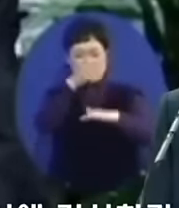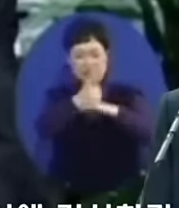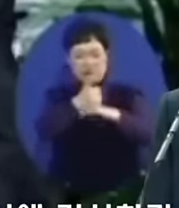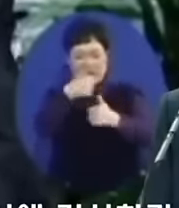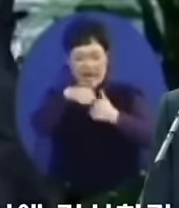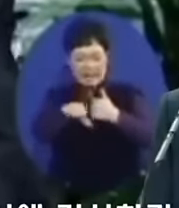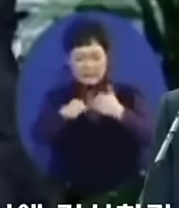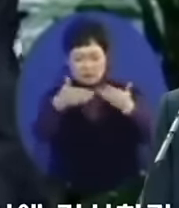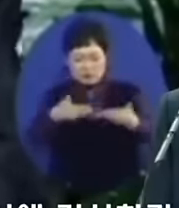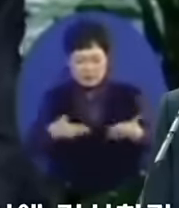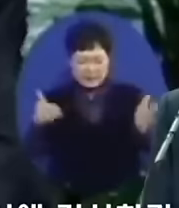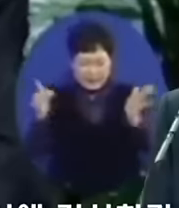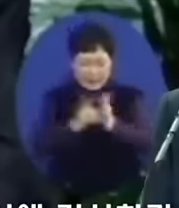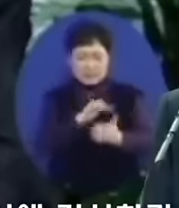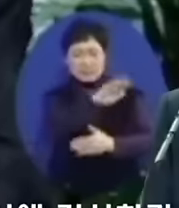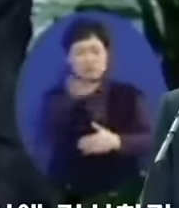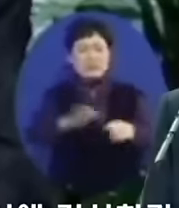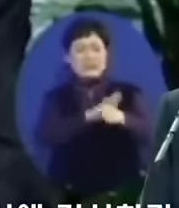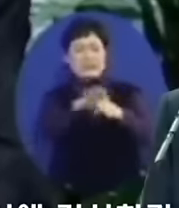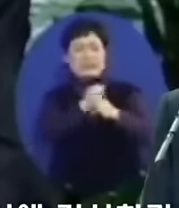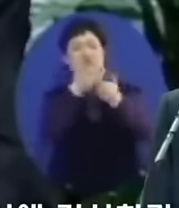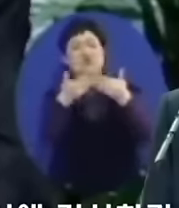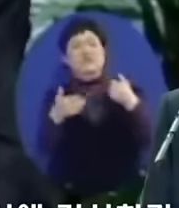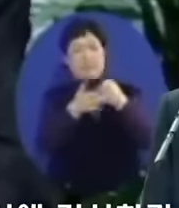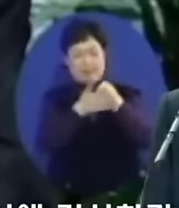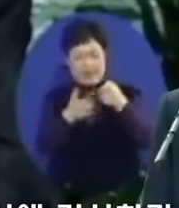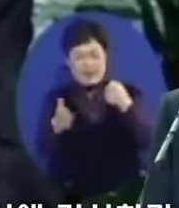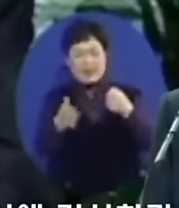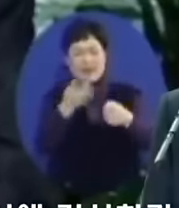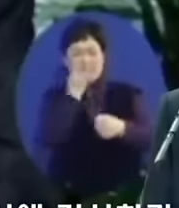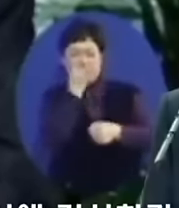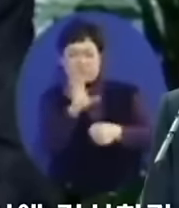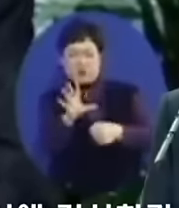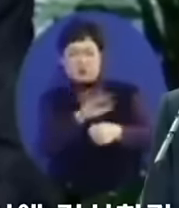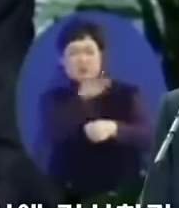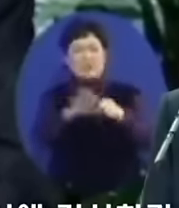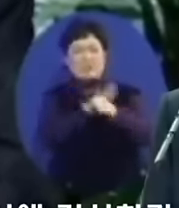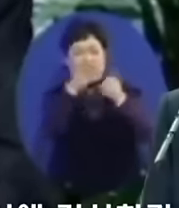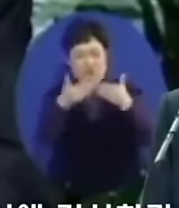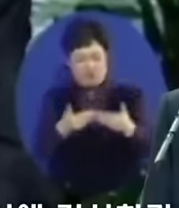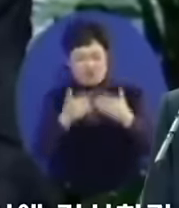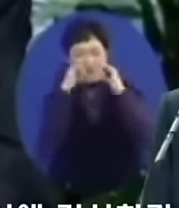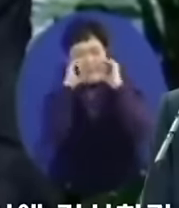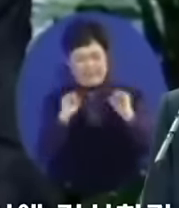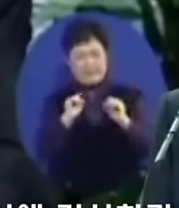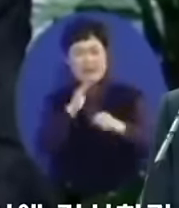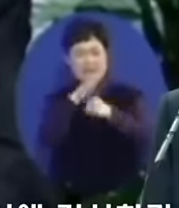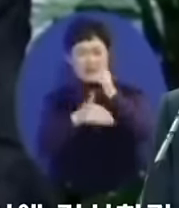아들을 주시기까지 우리를 사랑해 주셨기 때문에 무조건 우리를 사랑해 주시고 계십니다.